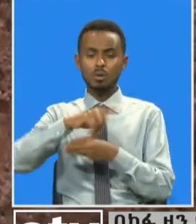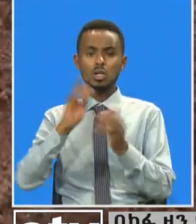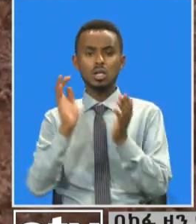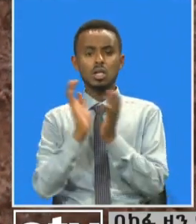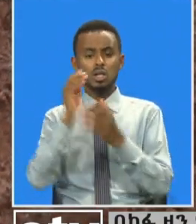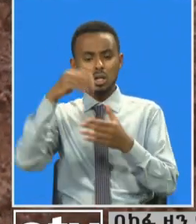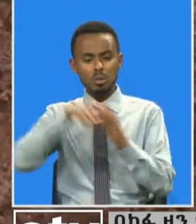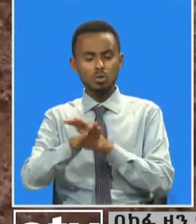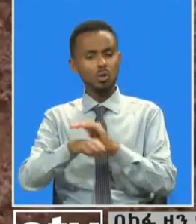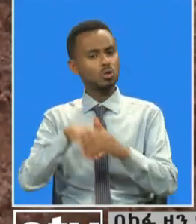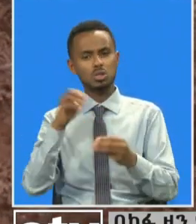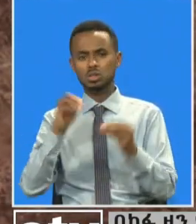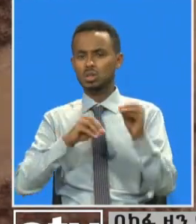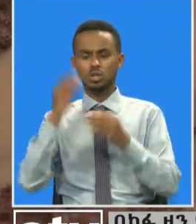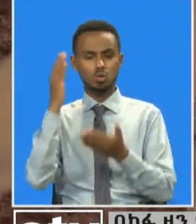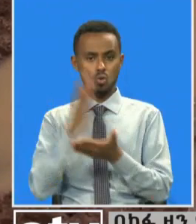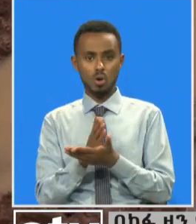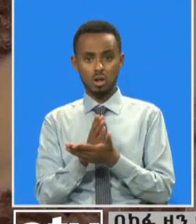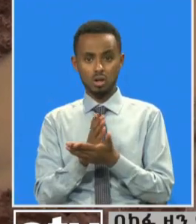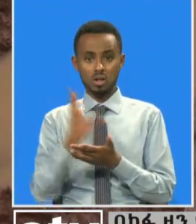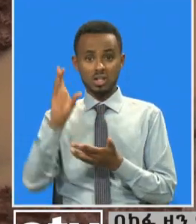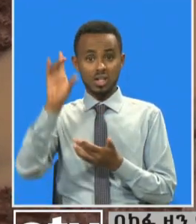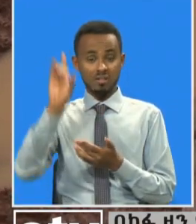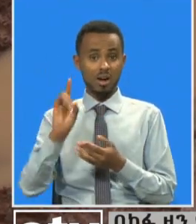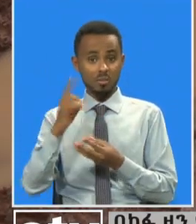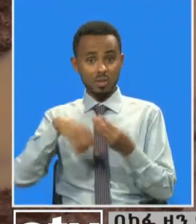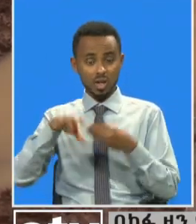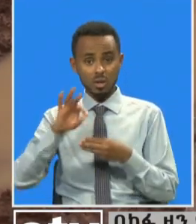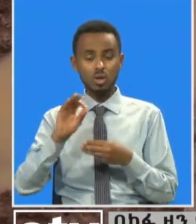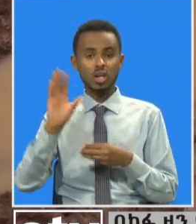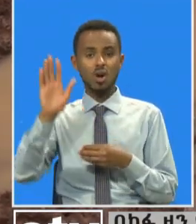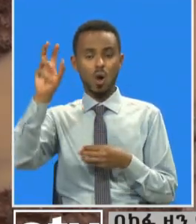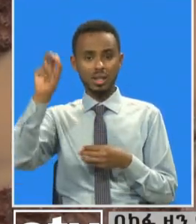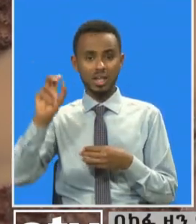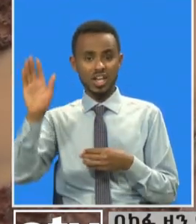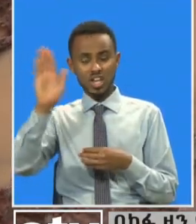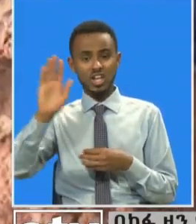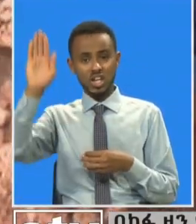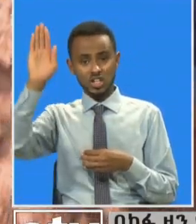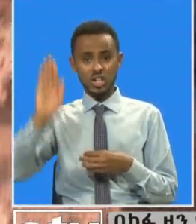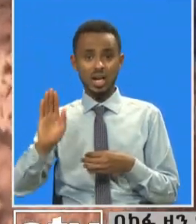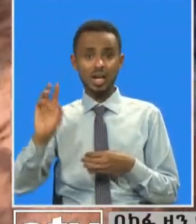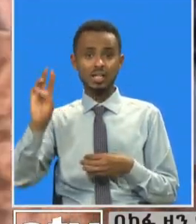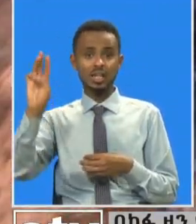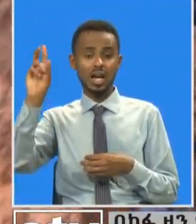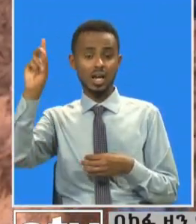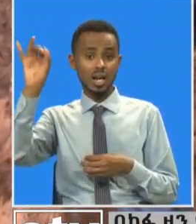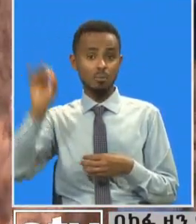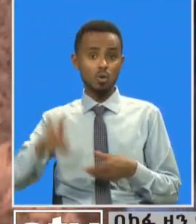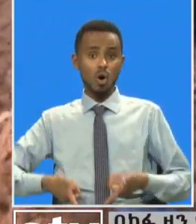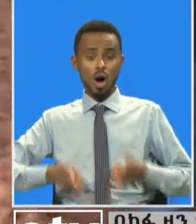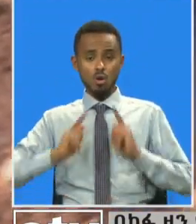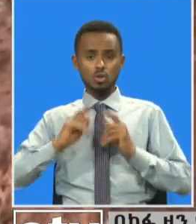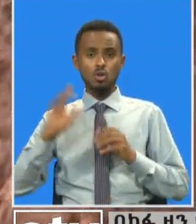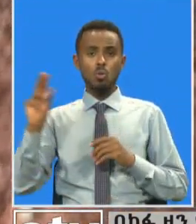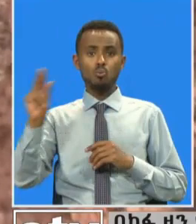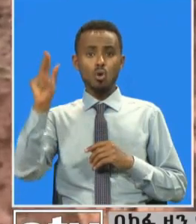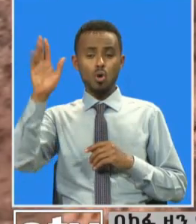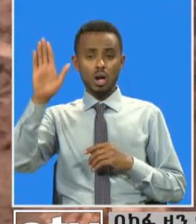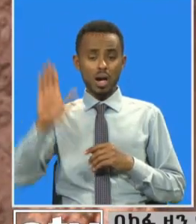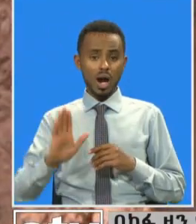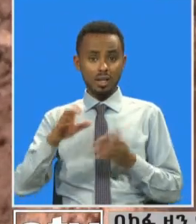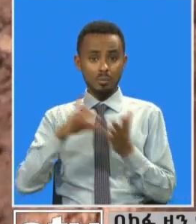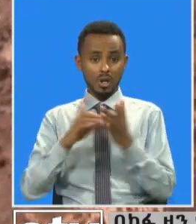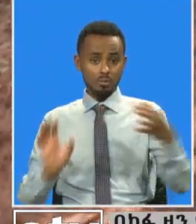የገቢም ሆነ የወጪ እንቅስቃሴ ቆሟል። በካፋ ዞን የሚገኙት የገዋታ፣ ገሻና ሳይለም ወረዳ ነዋሪዎች ከዞኑ ከተማ ቦንጋ ጋር